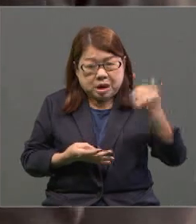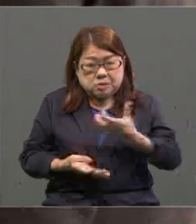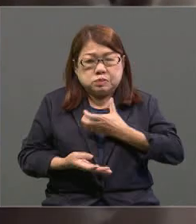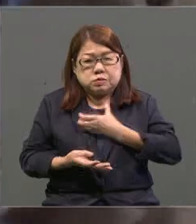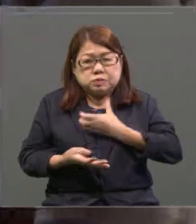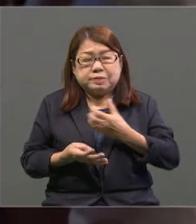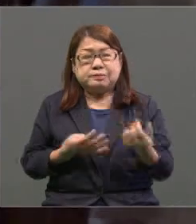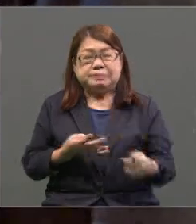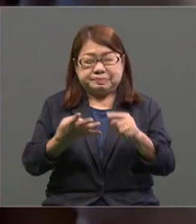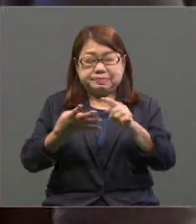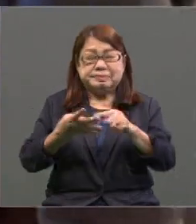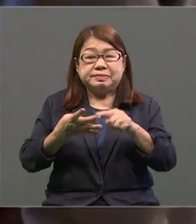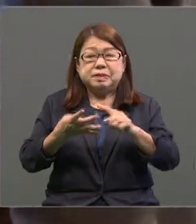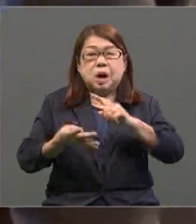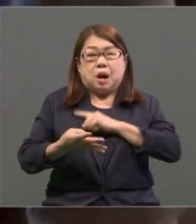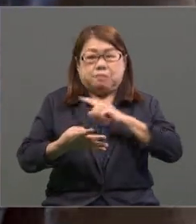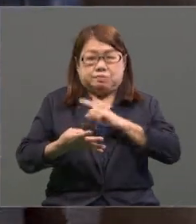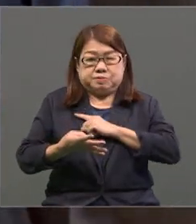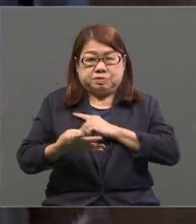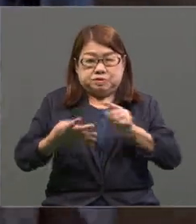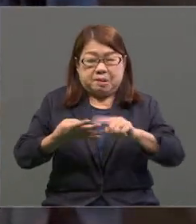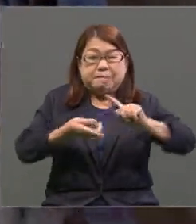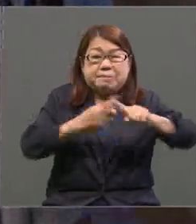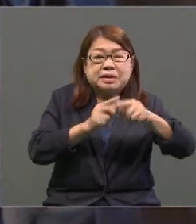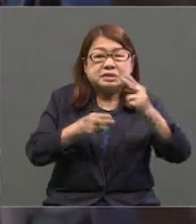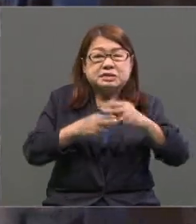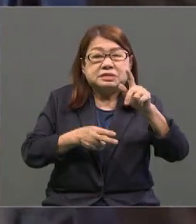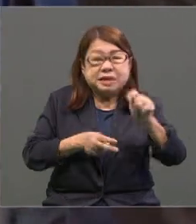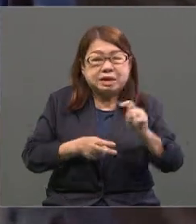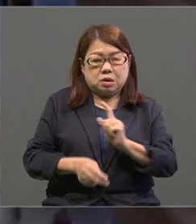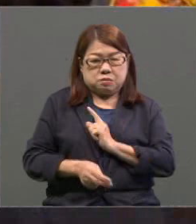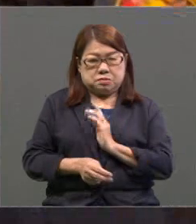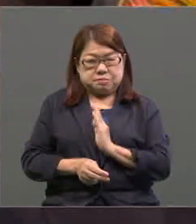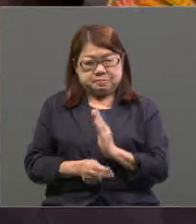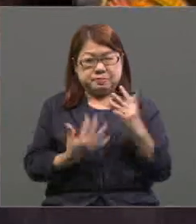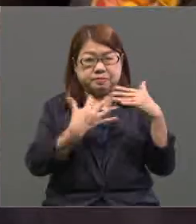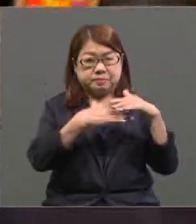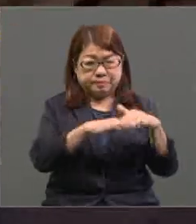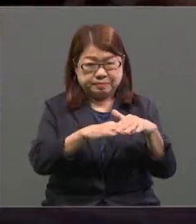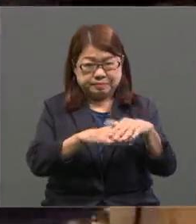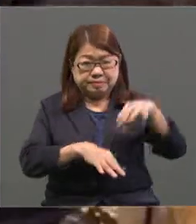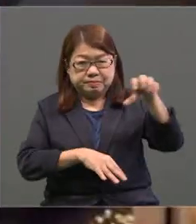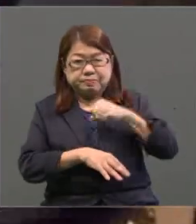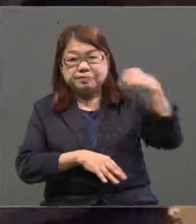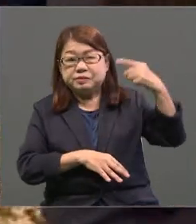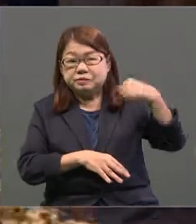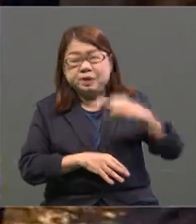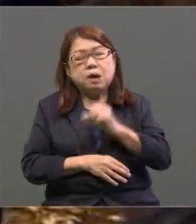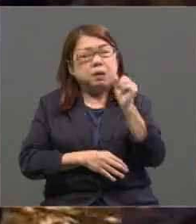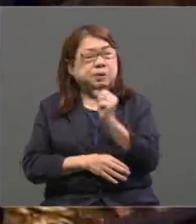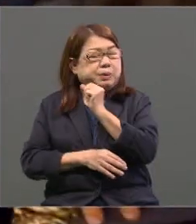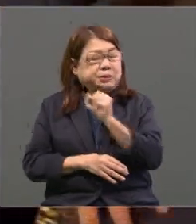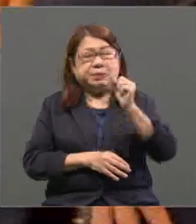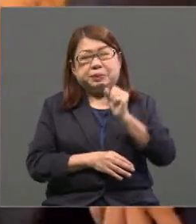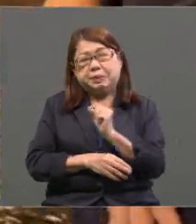ปิ๊กเนี่ยเป็นคนกลางในการประสานไปจ้าง MC Kingกับinfluencerสาวอีก 2คนเนี่ยมาทำเพลงมาทำ